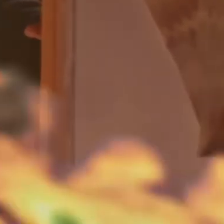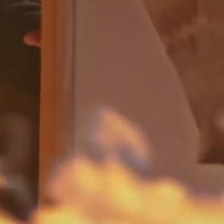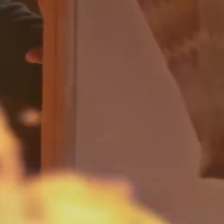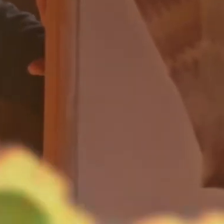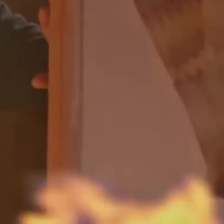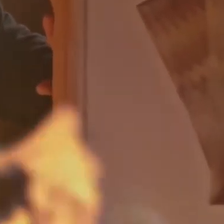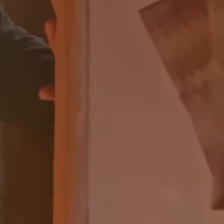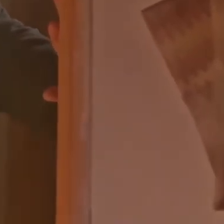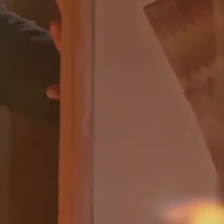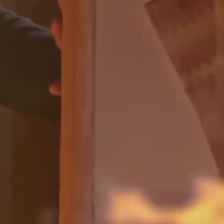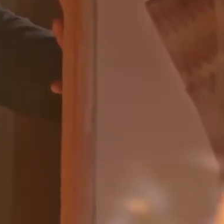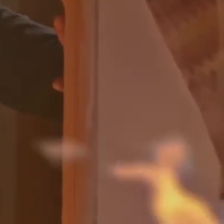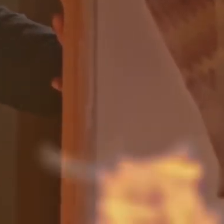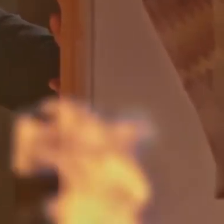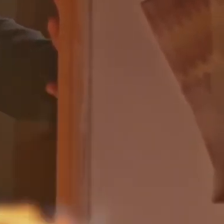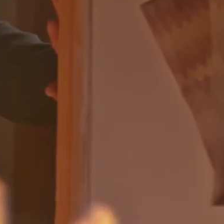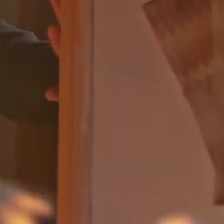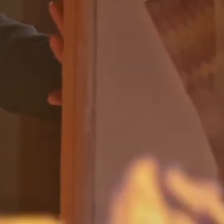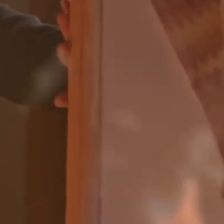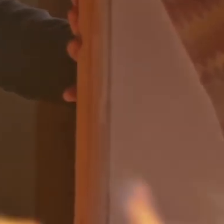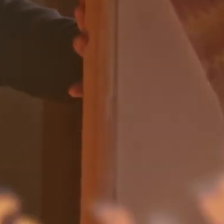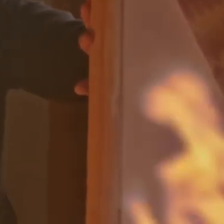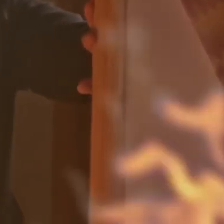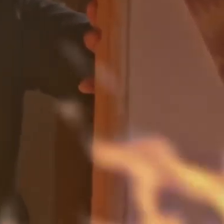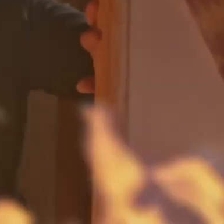Odanın eşiğinde durup dehşetle içeri baktı.